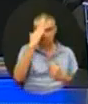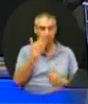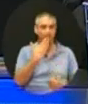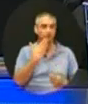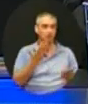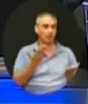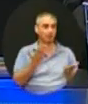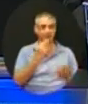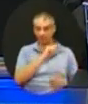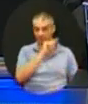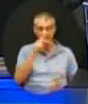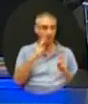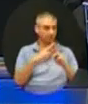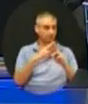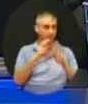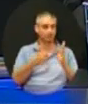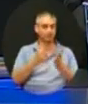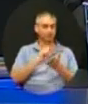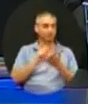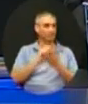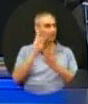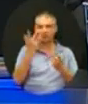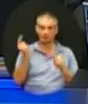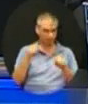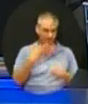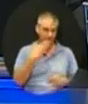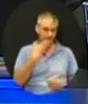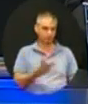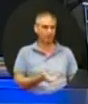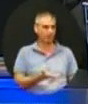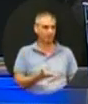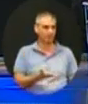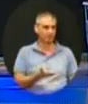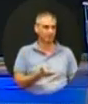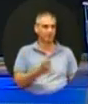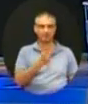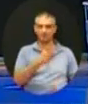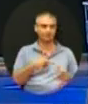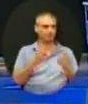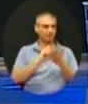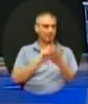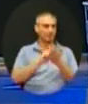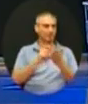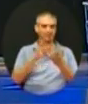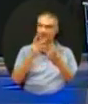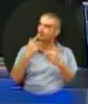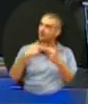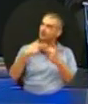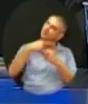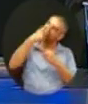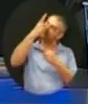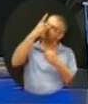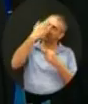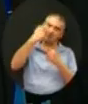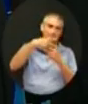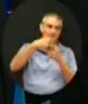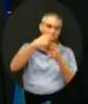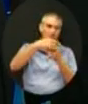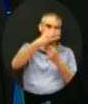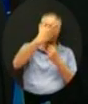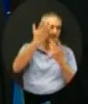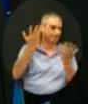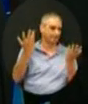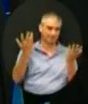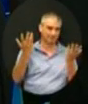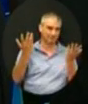בירושלים כשהם באים לפגישות עם אנשי משרד החוץ לאן הם באים באים לירושלים לבניין של משרד החוץ שנמצא מפה מאות מטרים מכאן